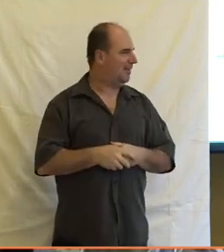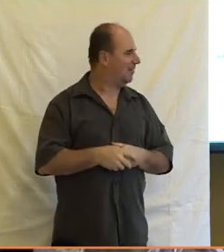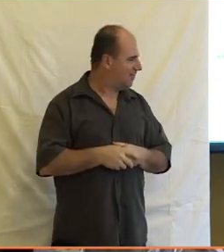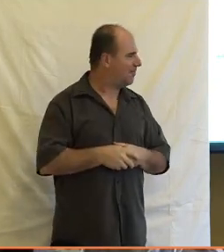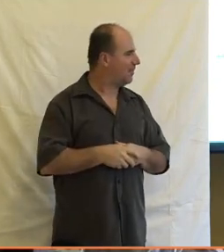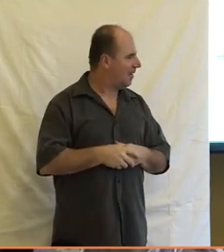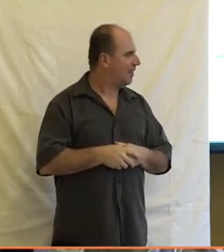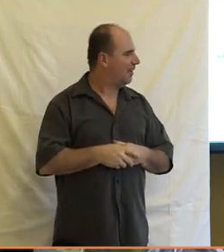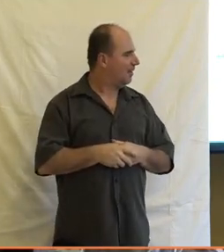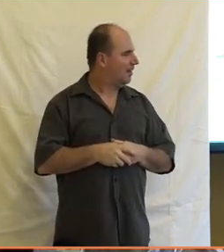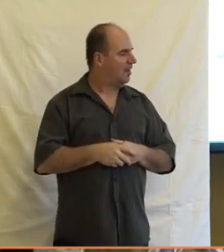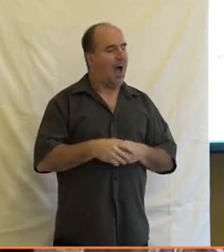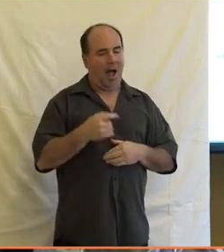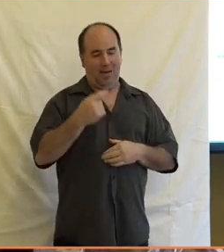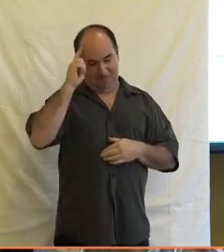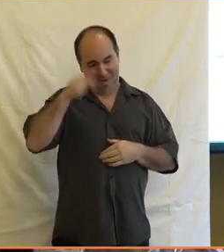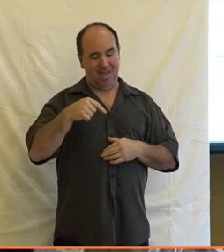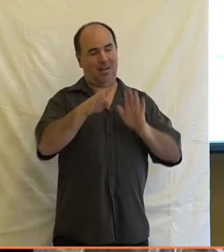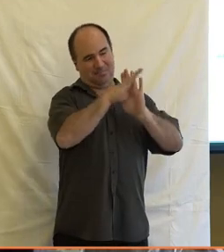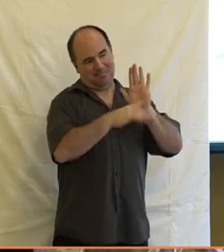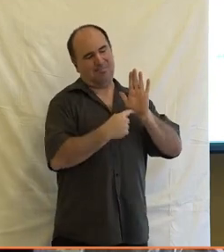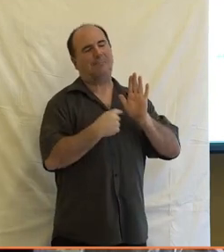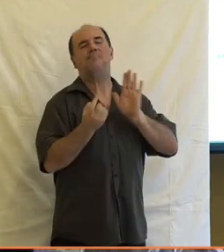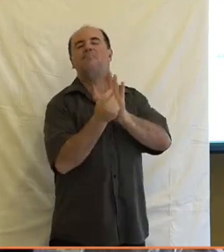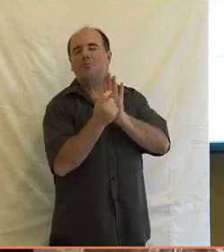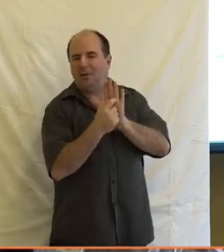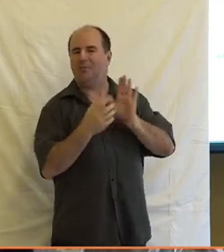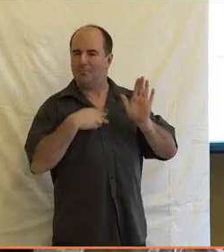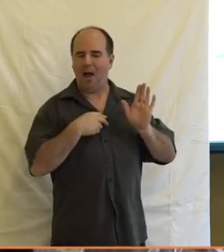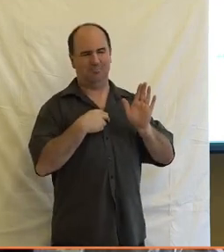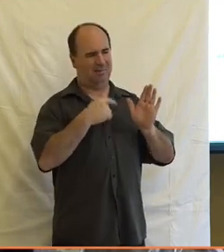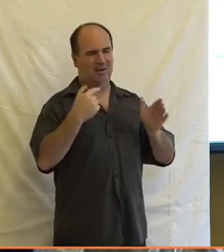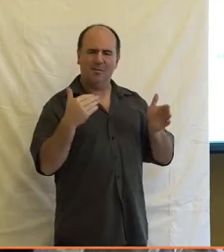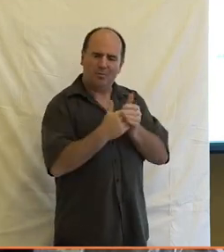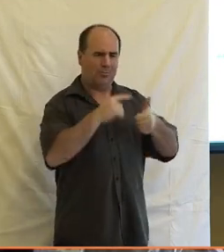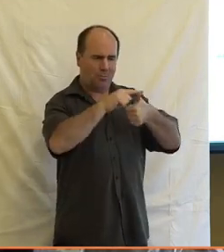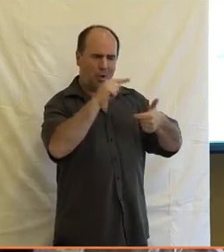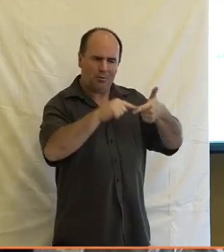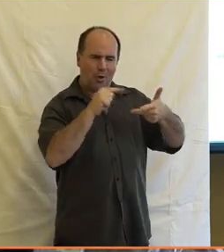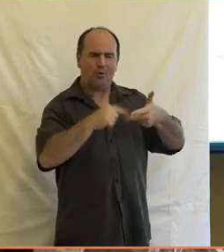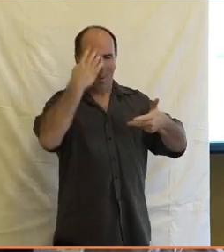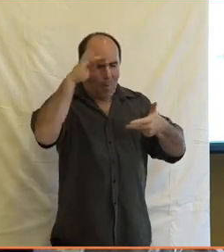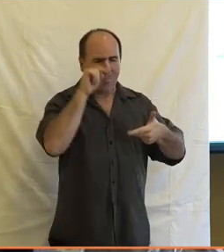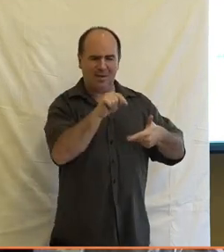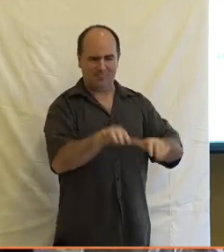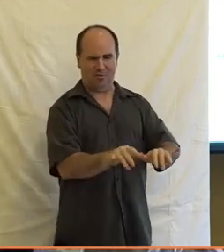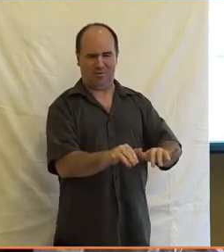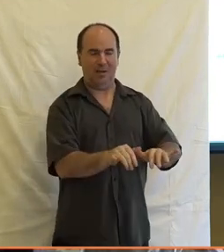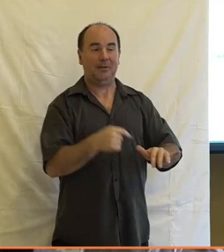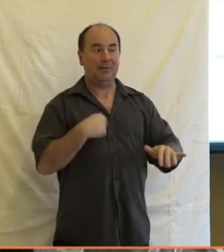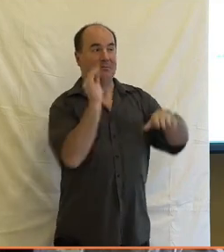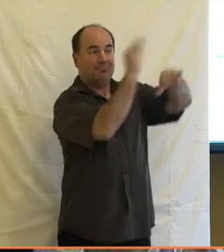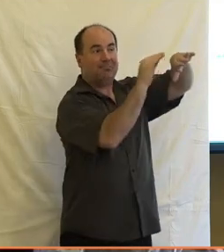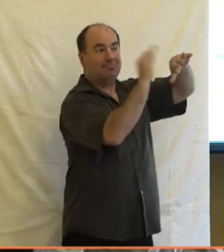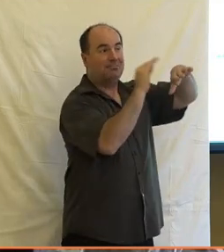nebo co by bylo prýma, kdyby uměl a pan profesor, když viděl, že to funguje, tak jen z toho obrovskou radost a díky tomu jsem se vlastně nejenom stala